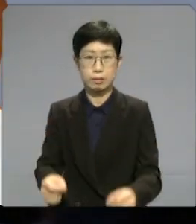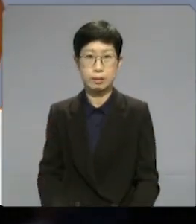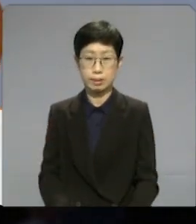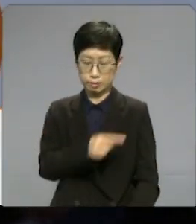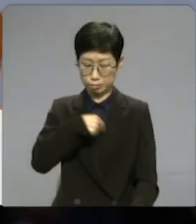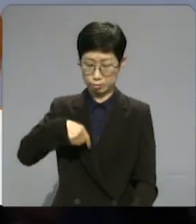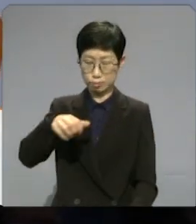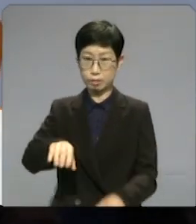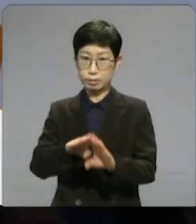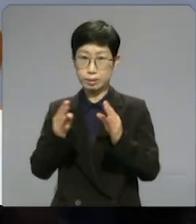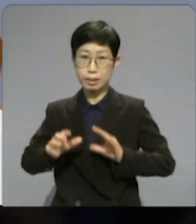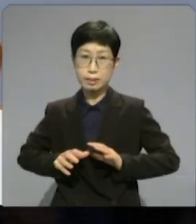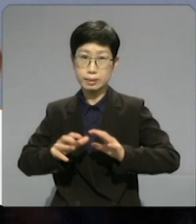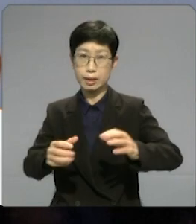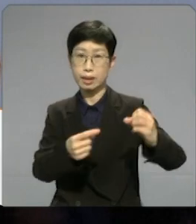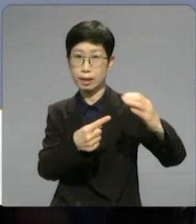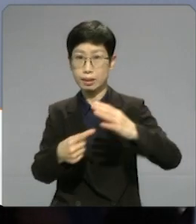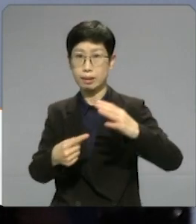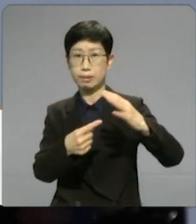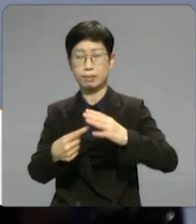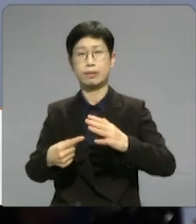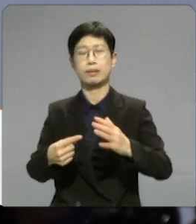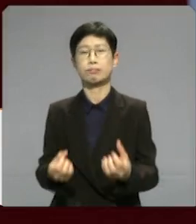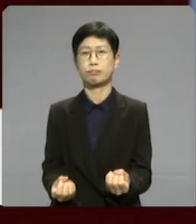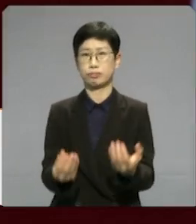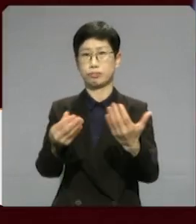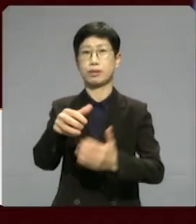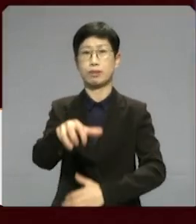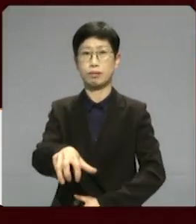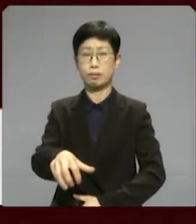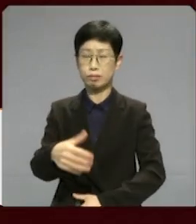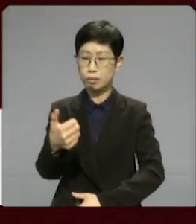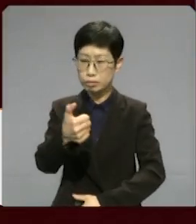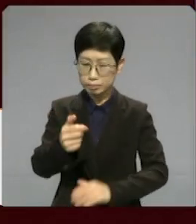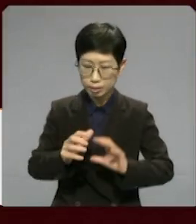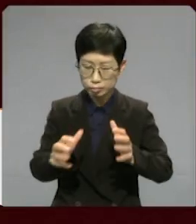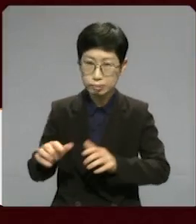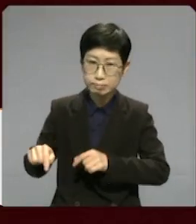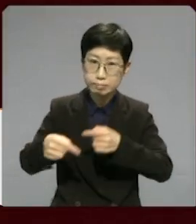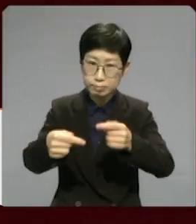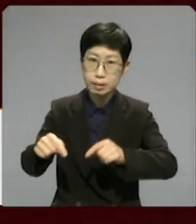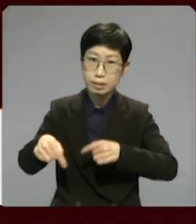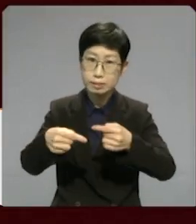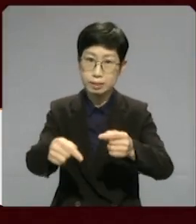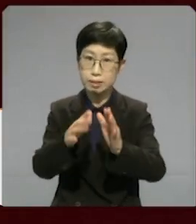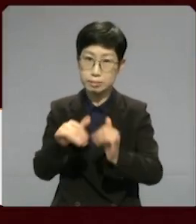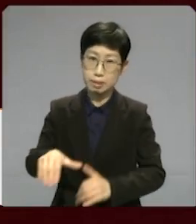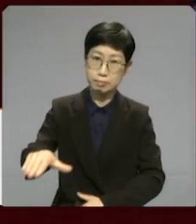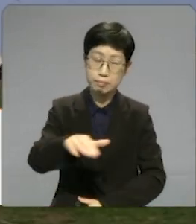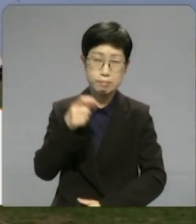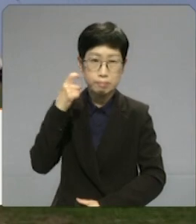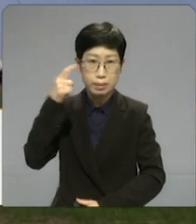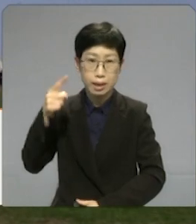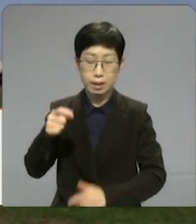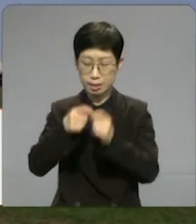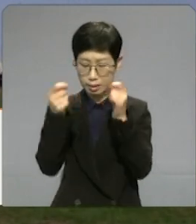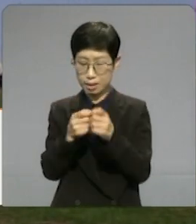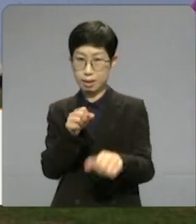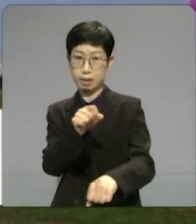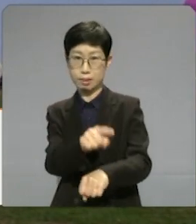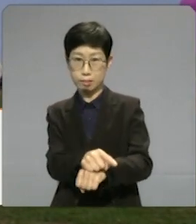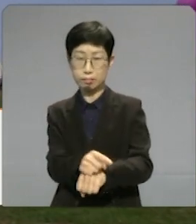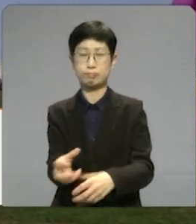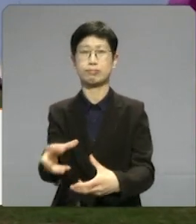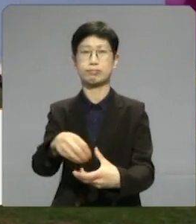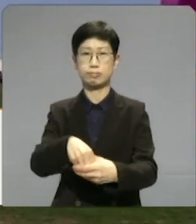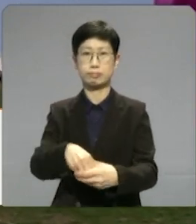중국에서 열린 세계 연날리기 축제 현장입니다. 50개국에서 온 참가자들이 각자 창의력과 개성을 연에